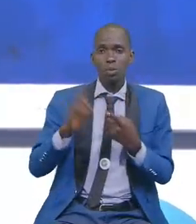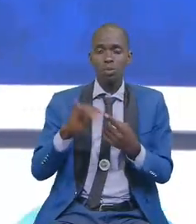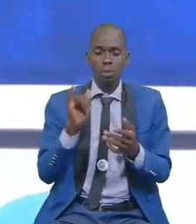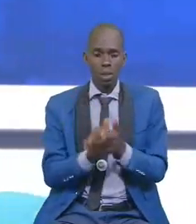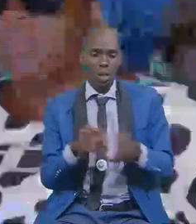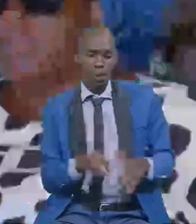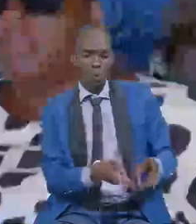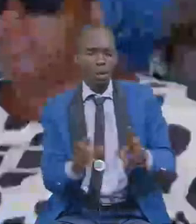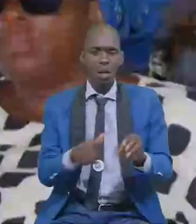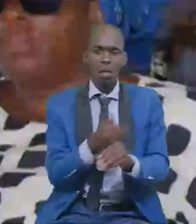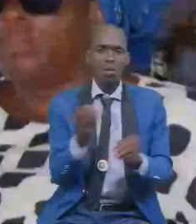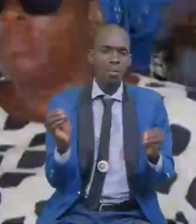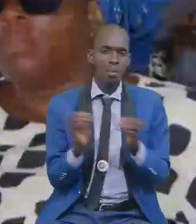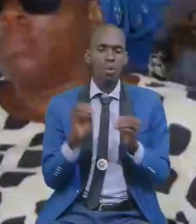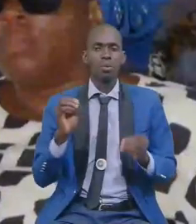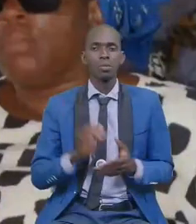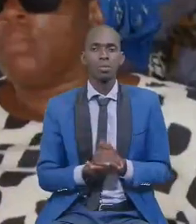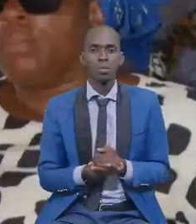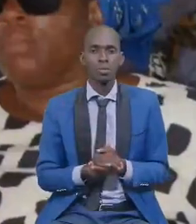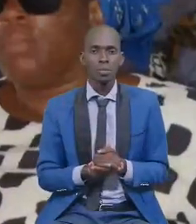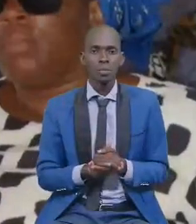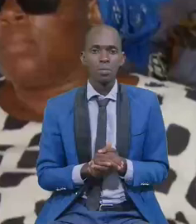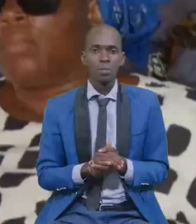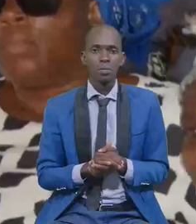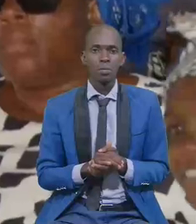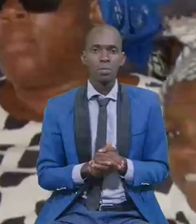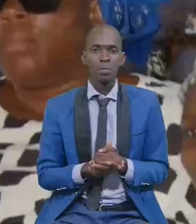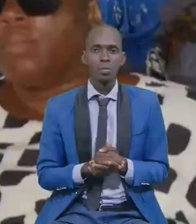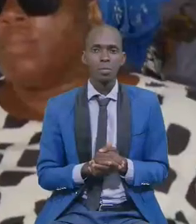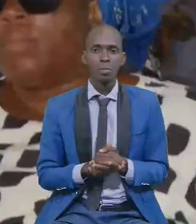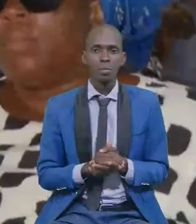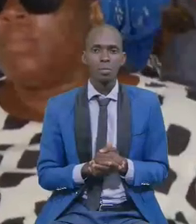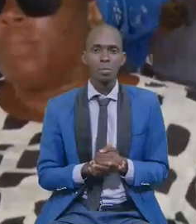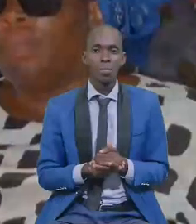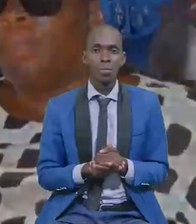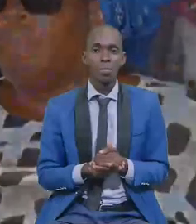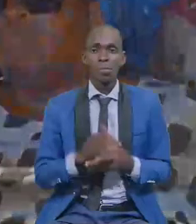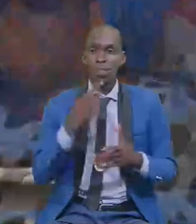Elle va tellement te réveiller, tu vas dire oui, je suis réveillé, je ne veux plus aller dans la direction là.